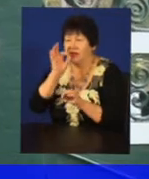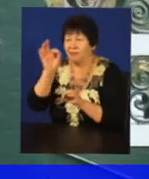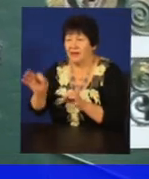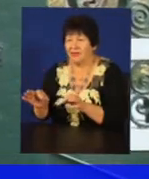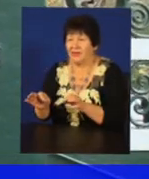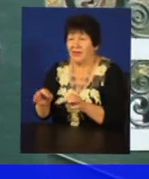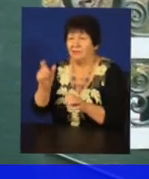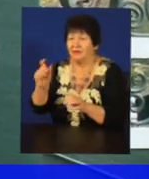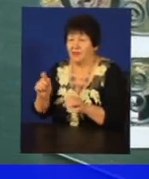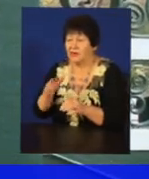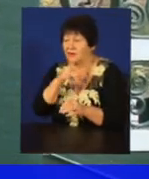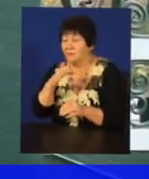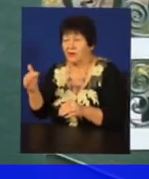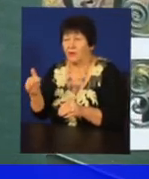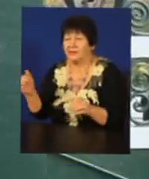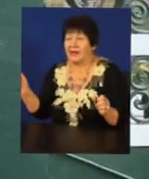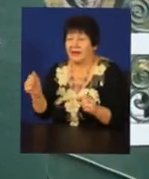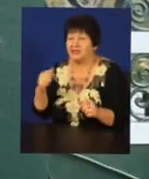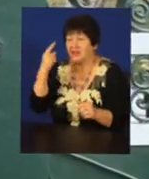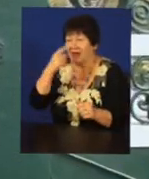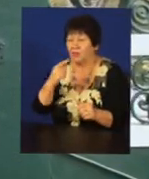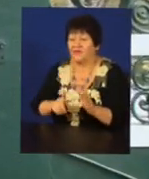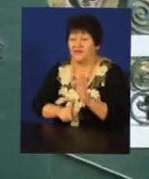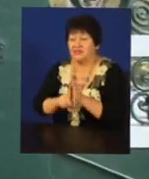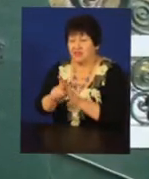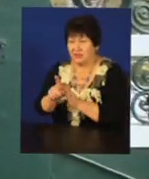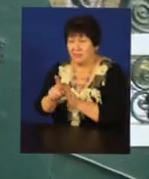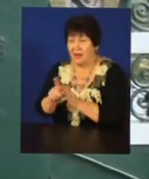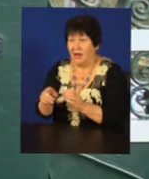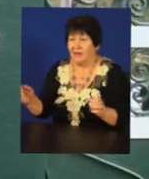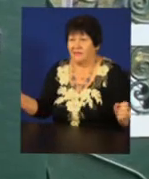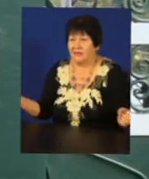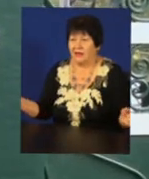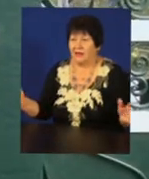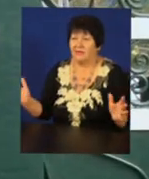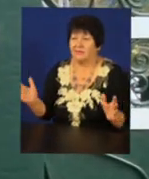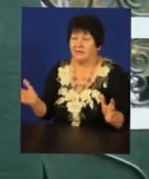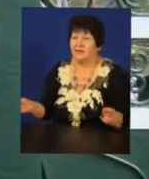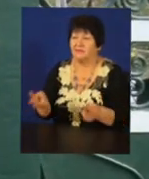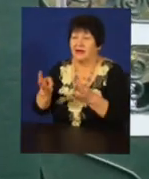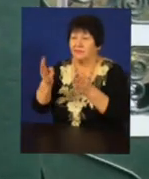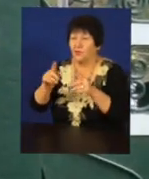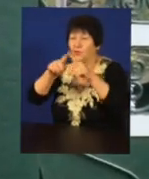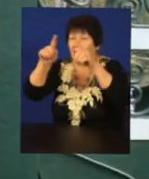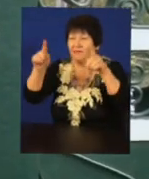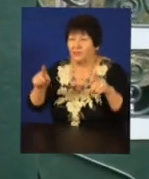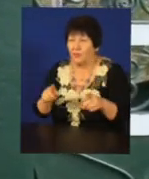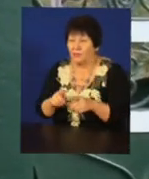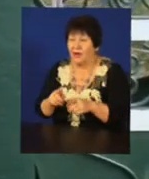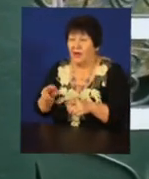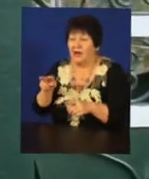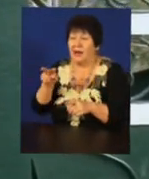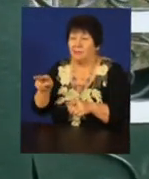anului. Deja se începe să încălzi persoanele la sobă, la reșouri electrice, plite de